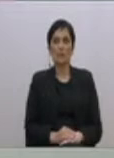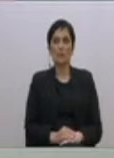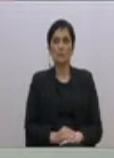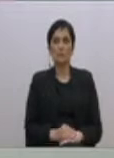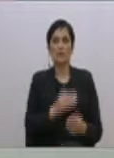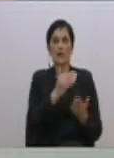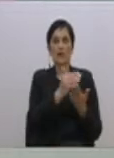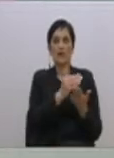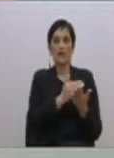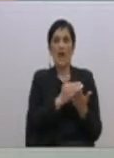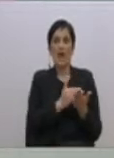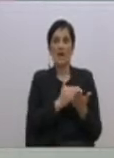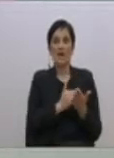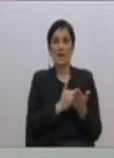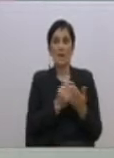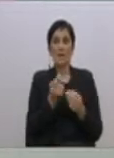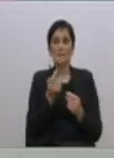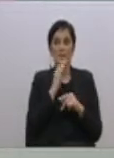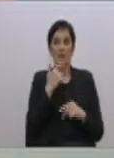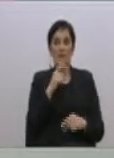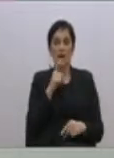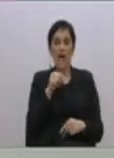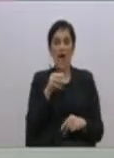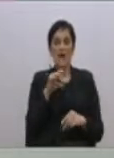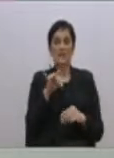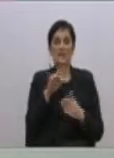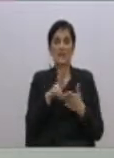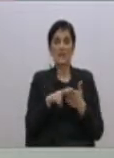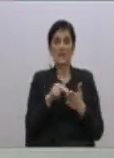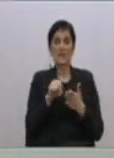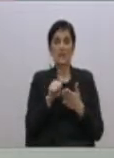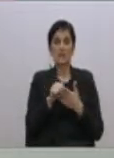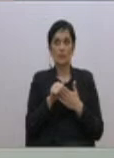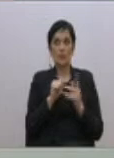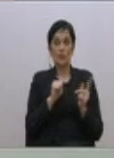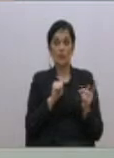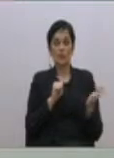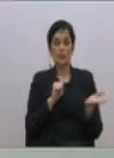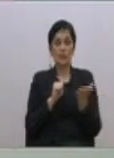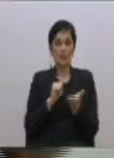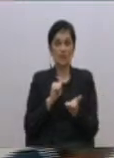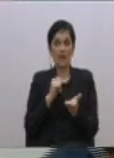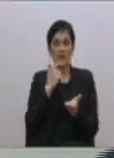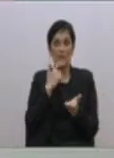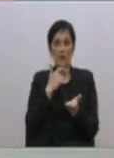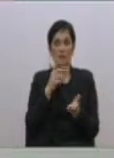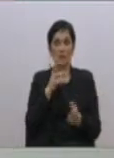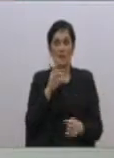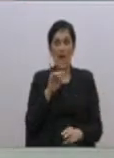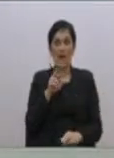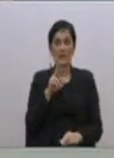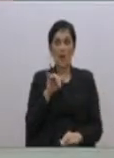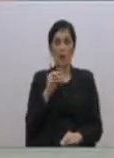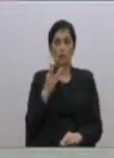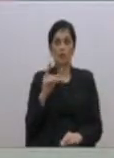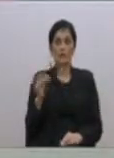Reglamentul meu arte bășin. Cire șestom adaush. Caut cert cuenda. Şemdeg batoni Mihail daush.